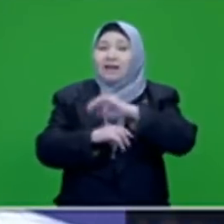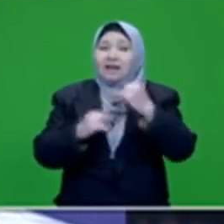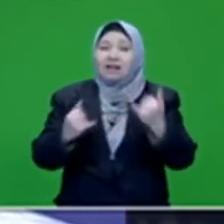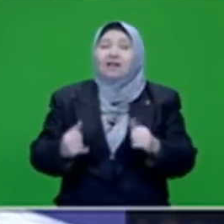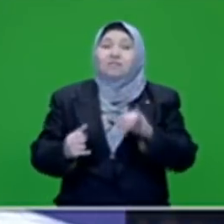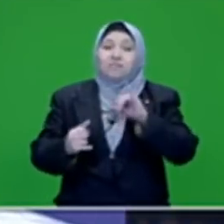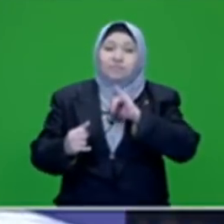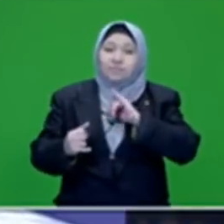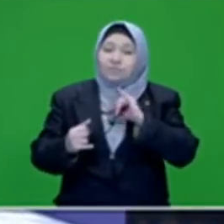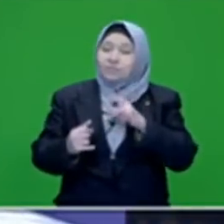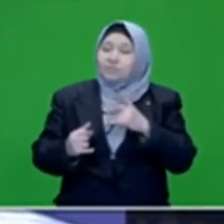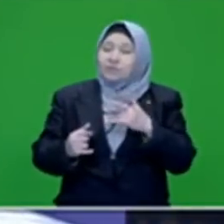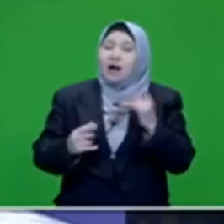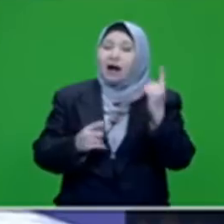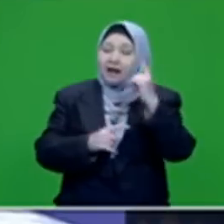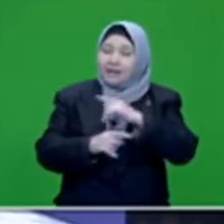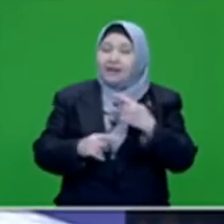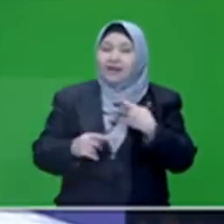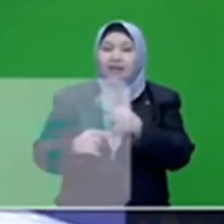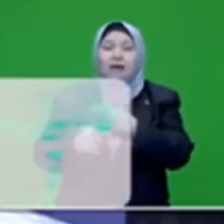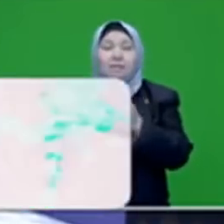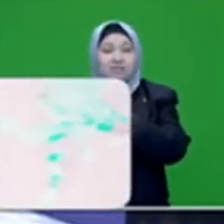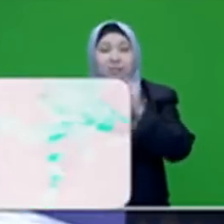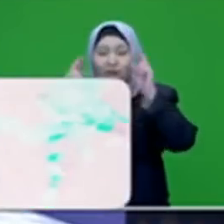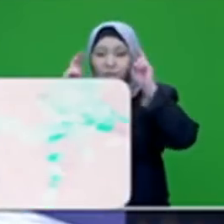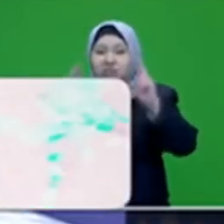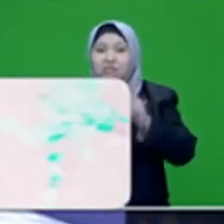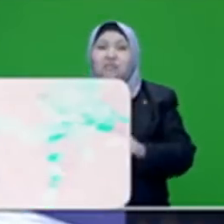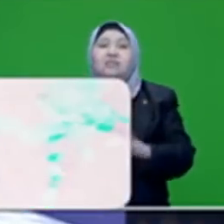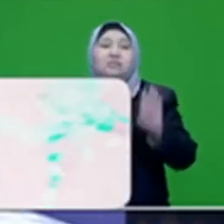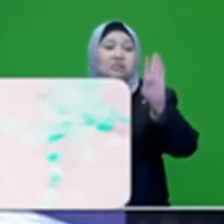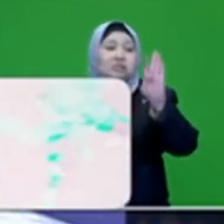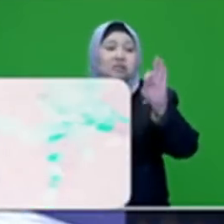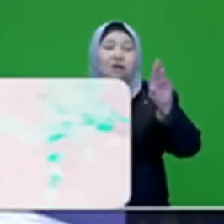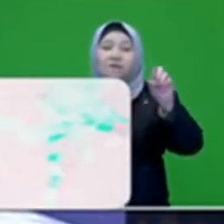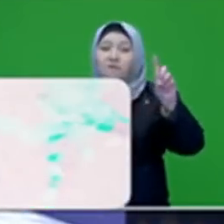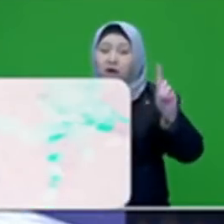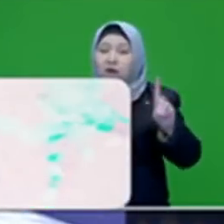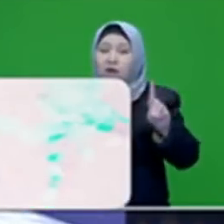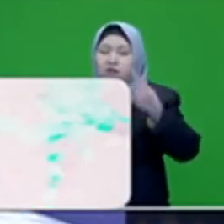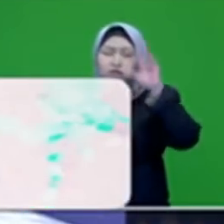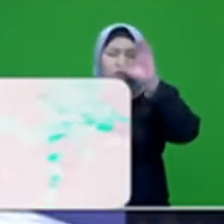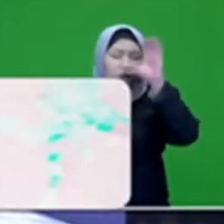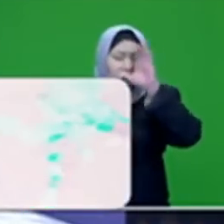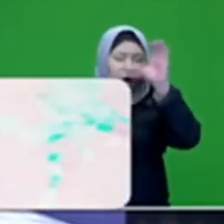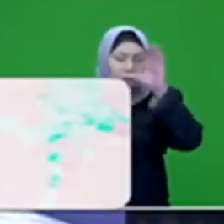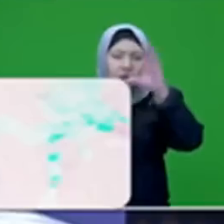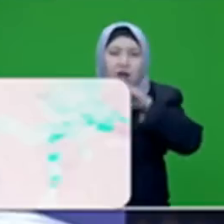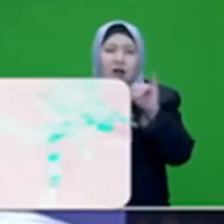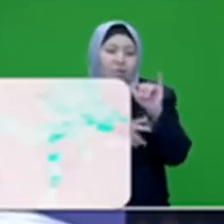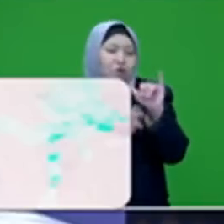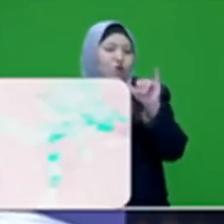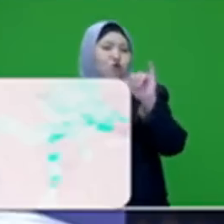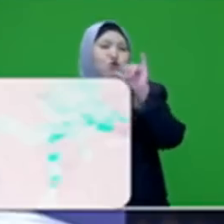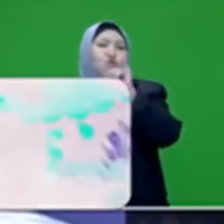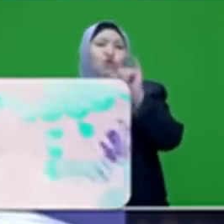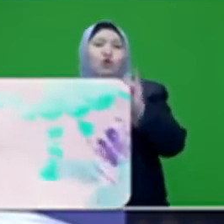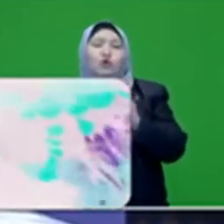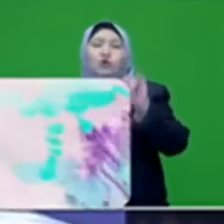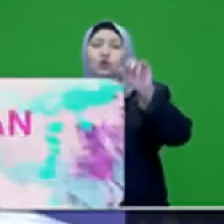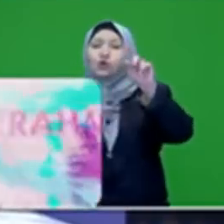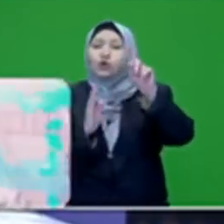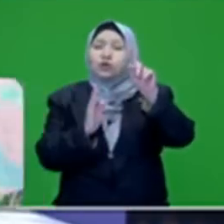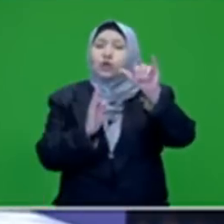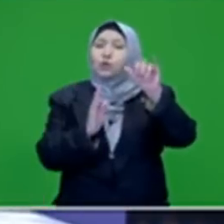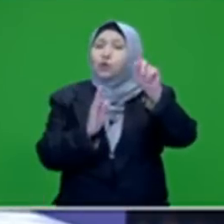ini bersama dengan Fadhil Ustaz Dr. Farid. Dia pun search dekat YouTube. Siapa? Anak-anak search anak dekat YouTube, kebetulan tengok